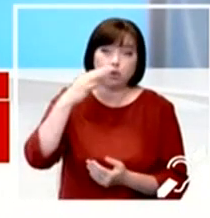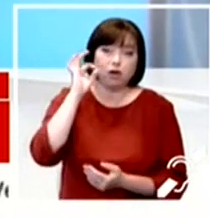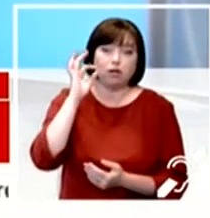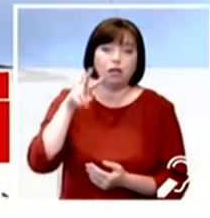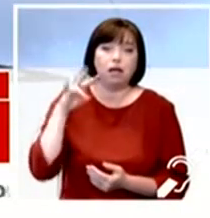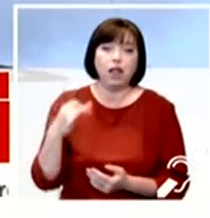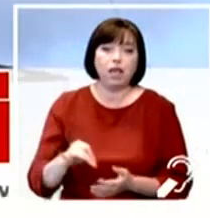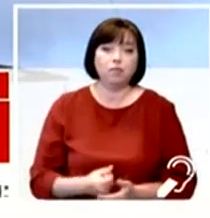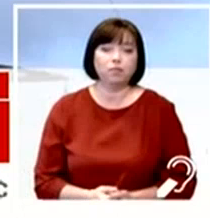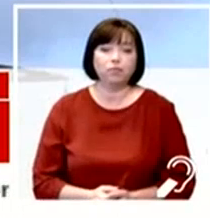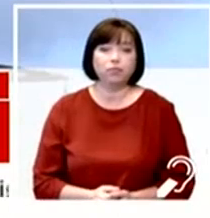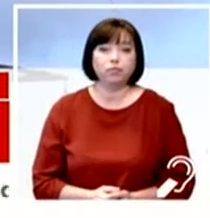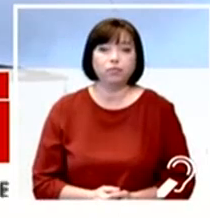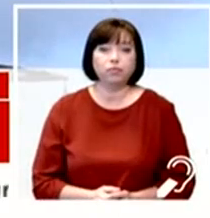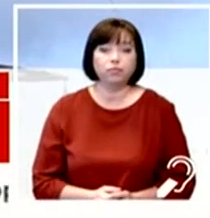lei.